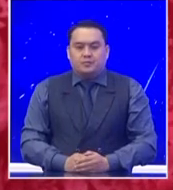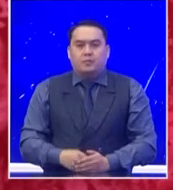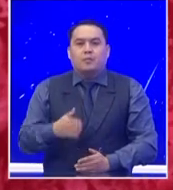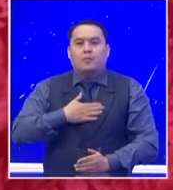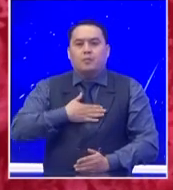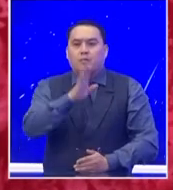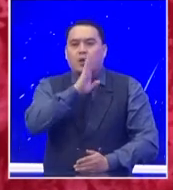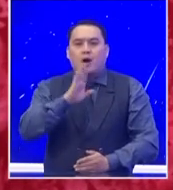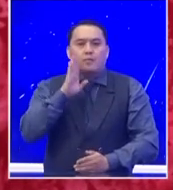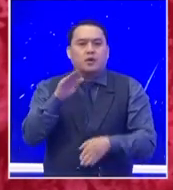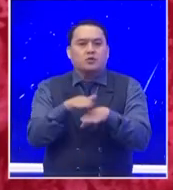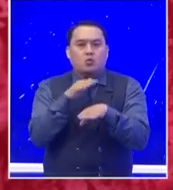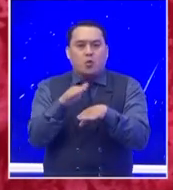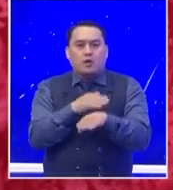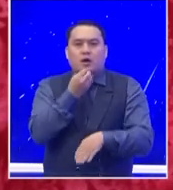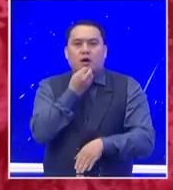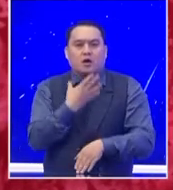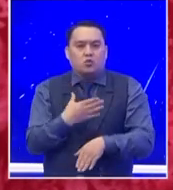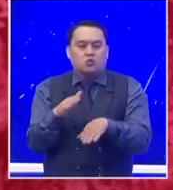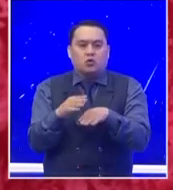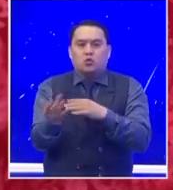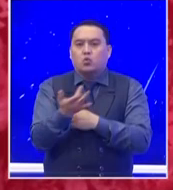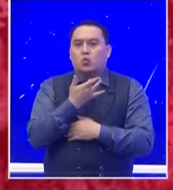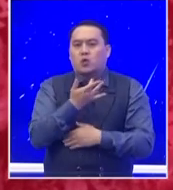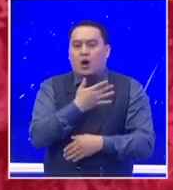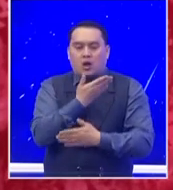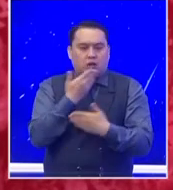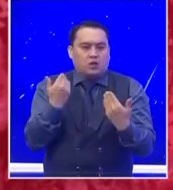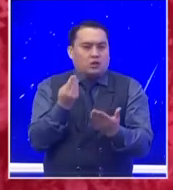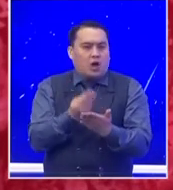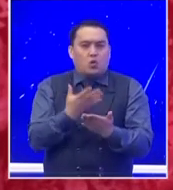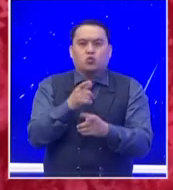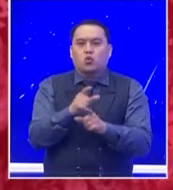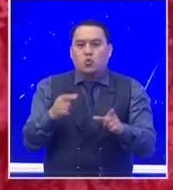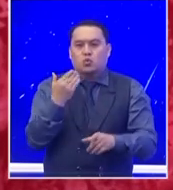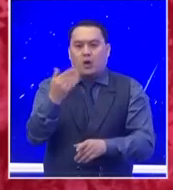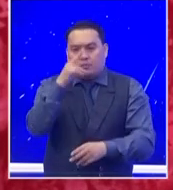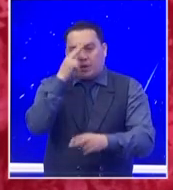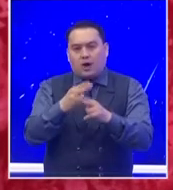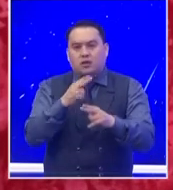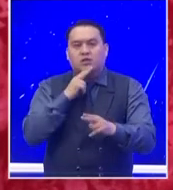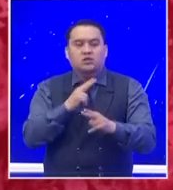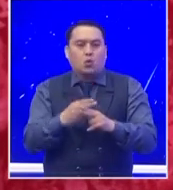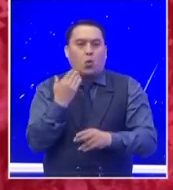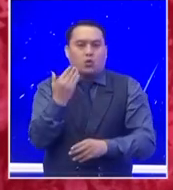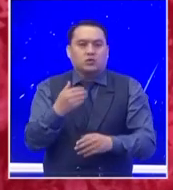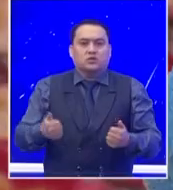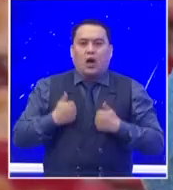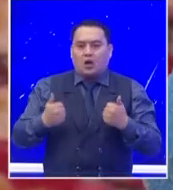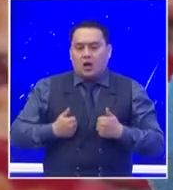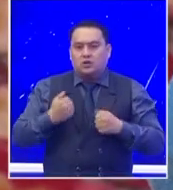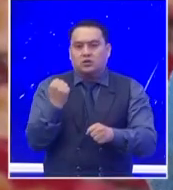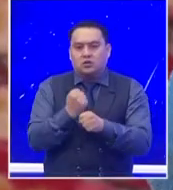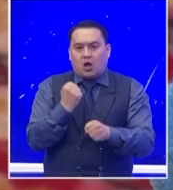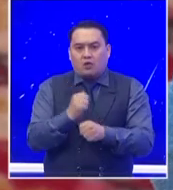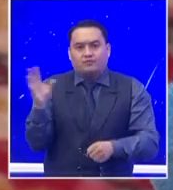Наша мама очень хорошая. Она нас практически не ругает. Для меня нет дороже людей, чем она, мои братья и сестренка. Я буду стараться сделать